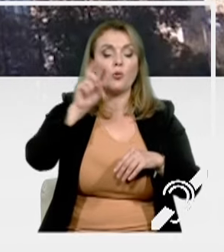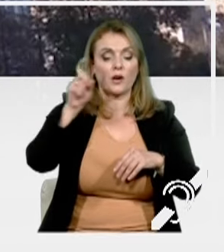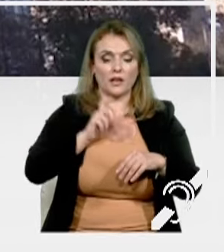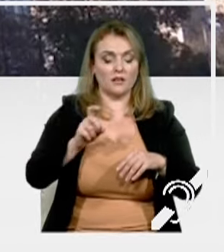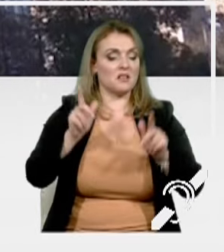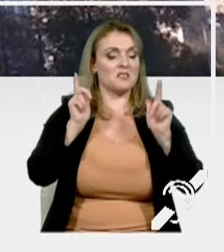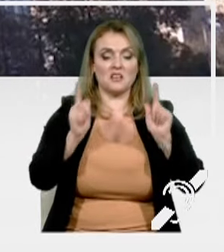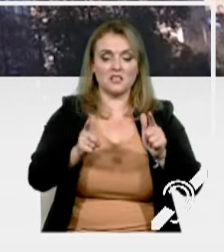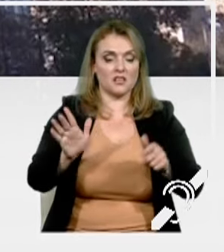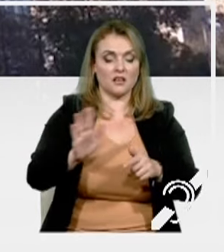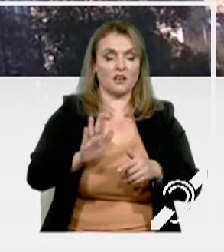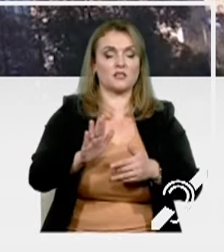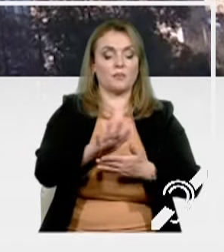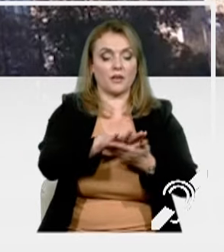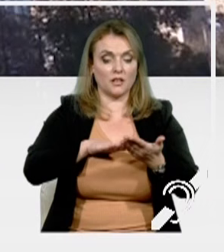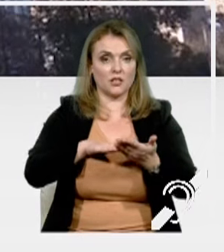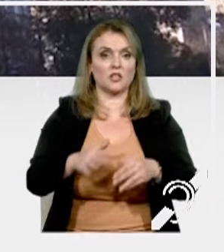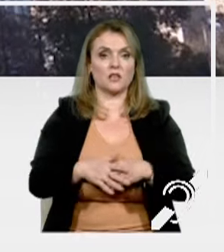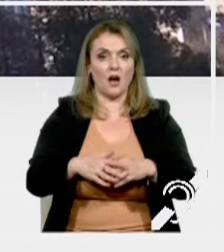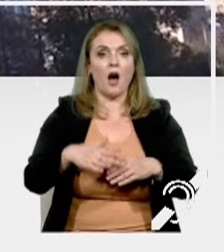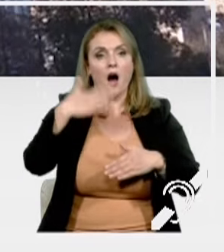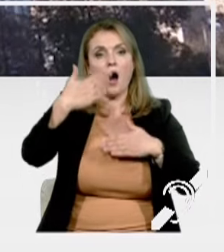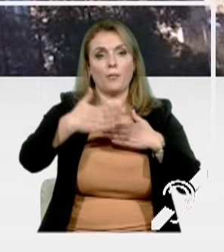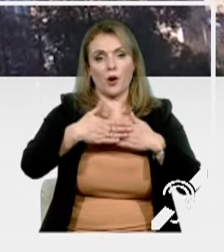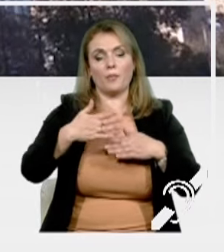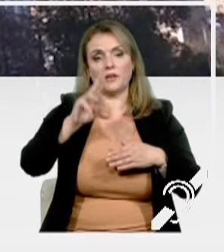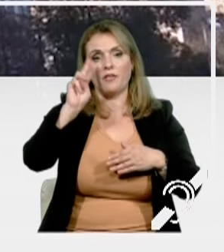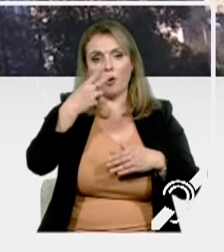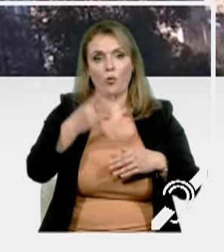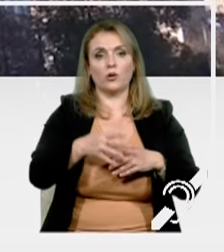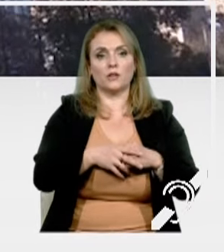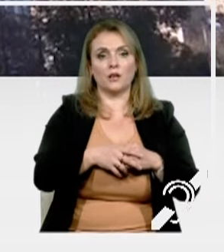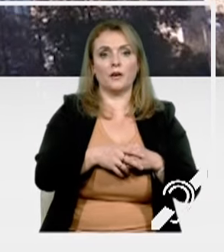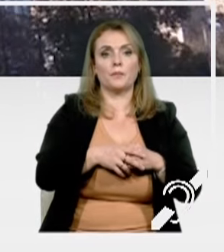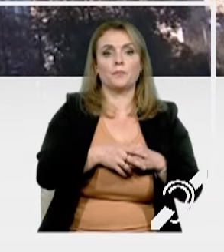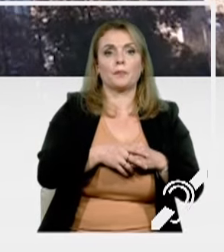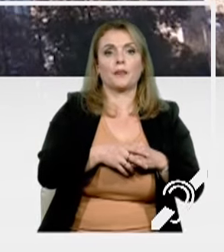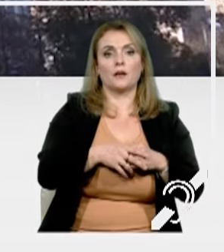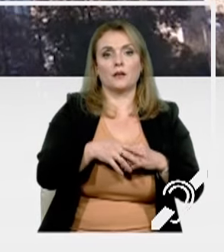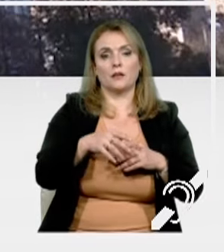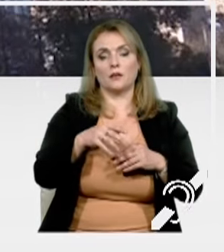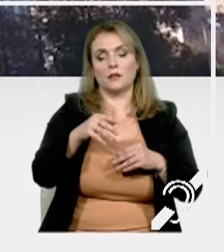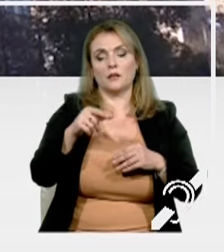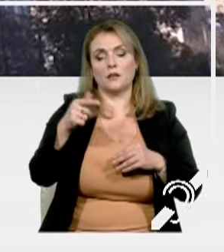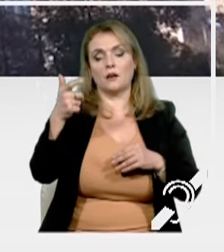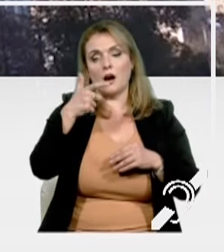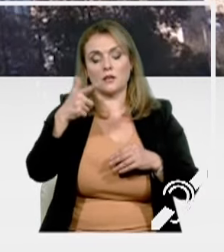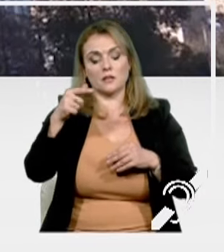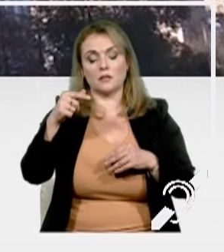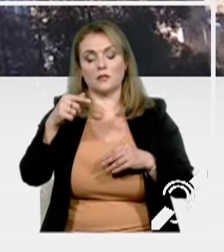contractului. De aproape 2 ani, gazul rusesc nu mai este folosit de consumatorii de pe malul drept al Nistrului.